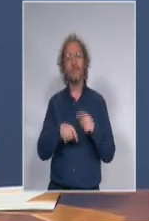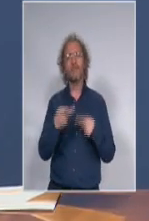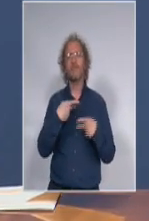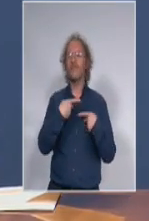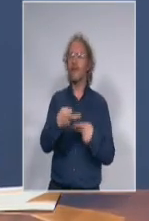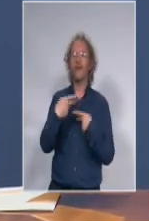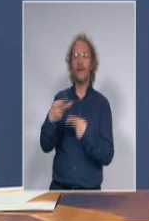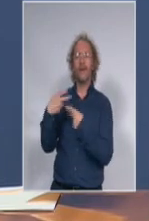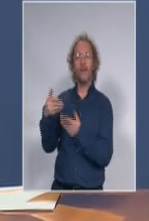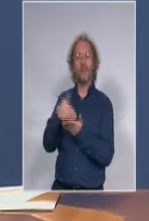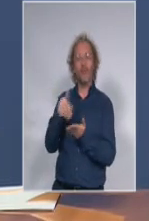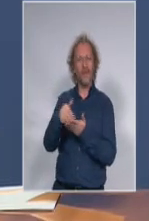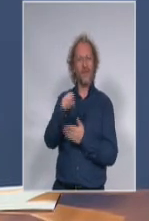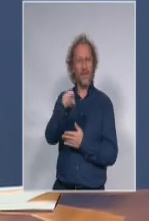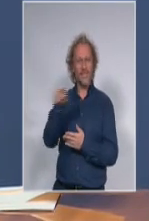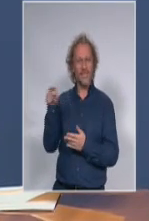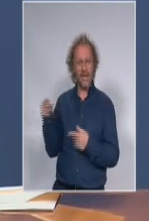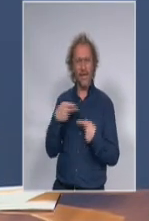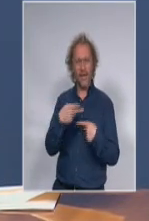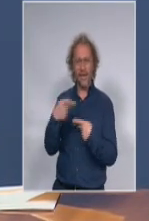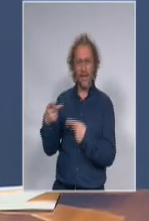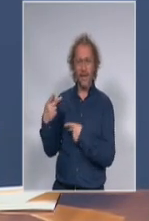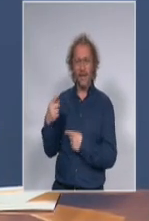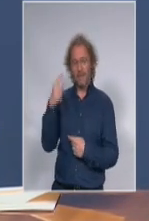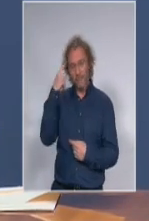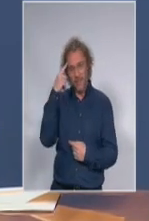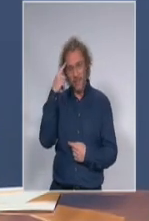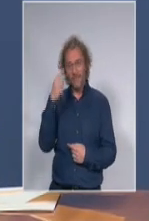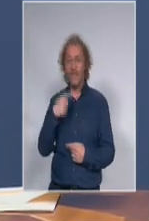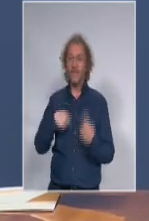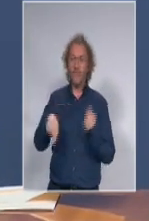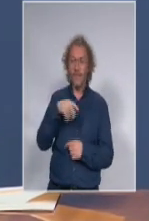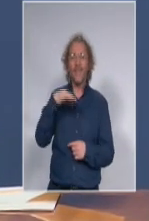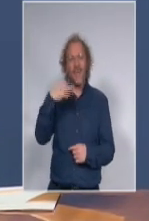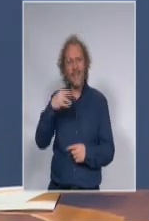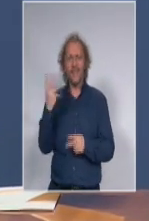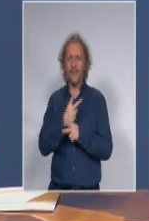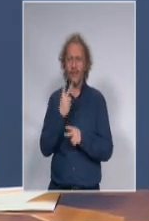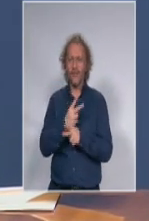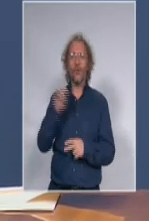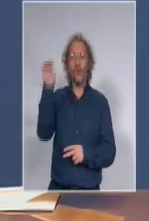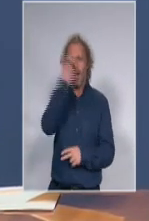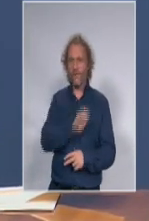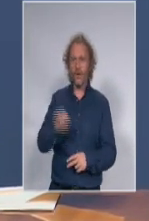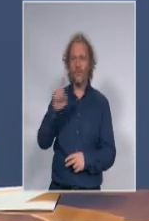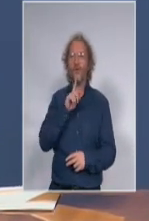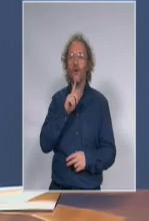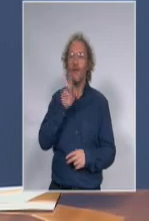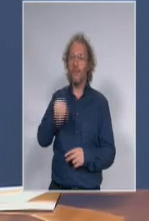smo zemlja u Evropi koja ima najpunije rafove. U celoj Evropi.